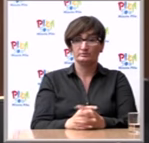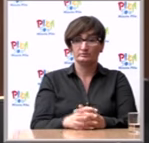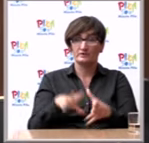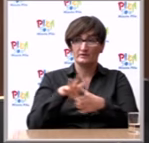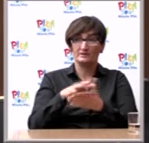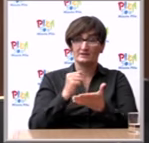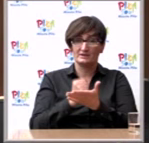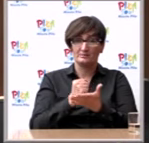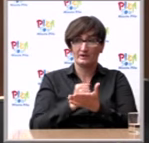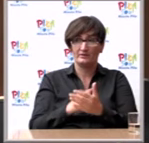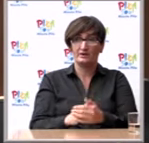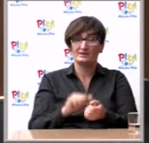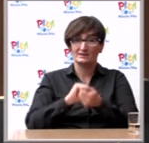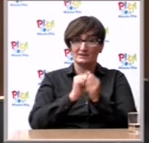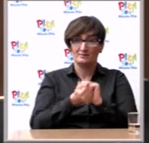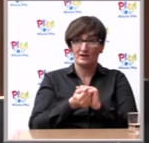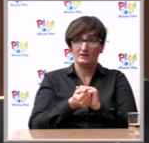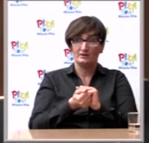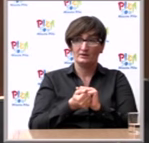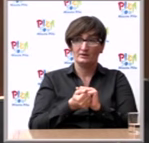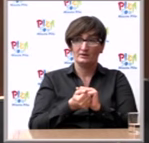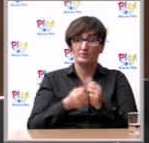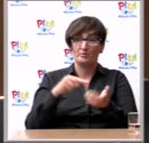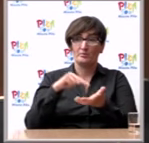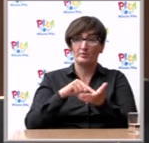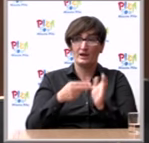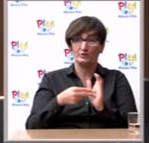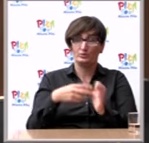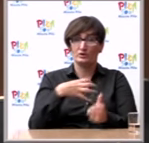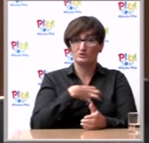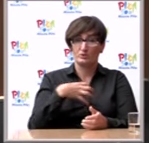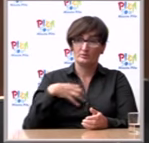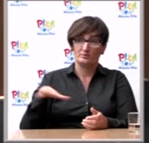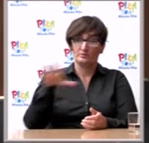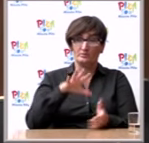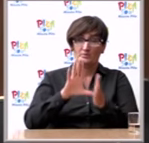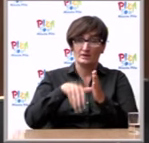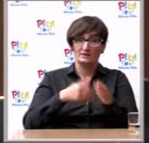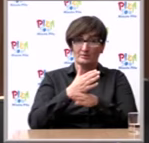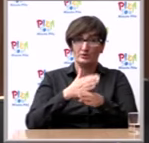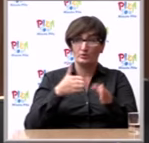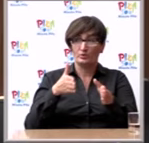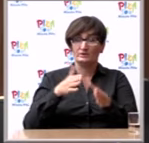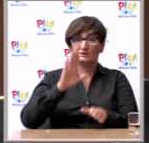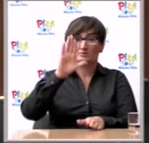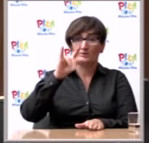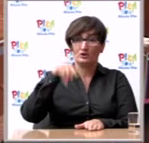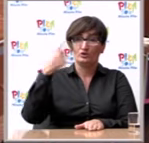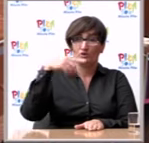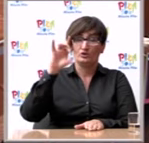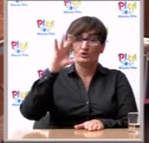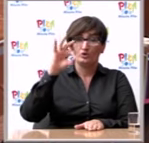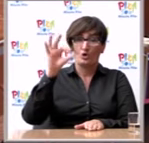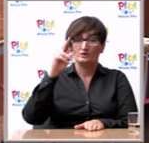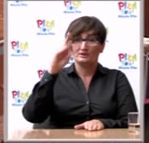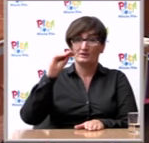sprawie przystąpienia do sporządzenia zmiany miejscowego planu zagospodarowania przestrzennego miasta Piły Bydgoskie Przedmieście 2. Proszę o podniesienie ręki